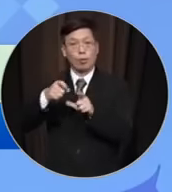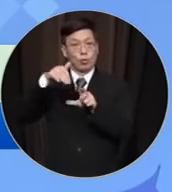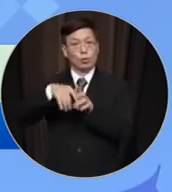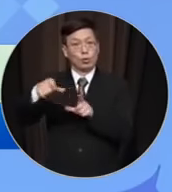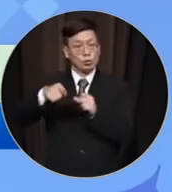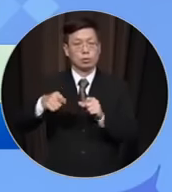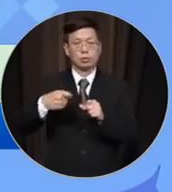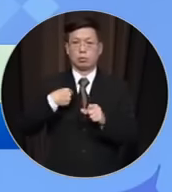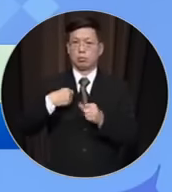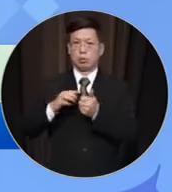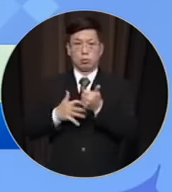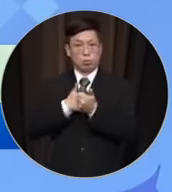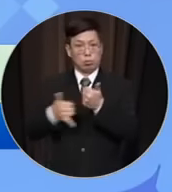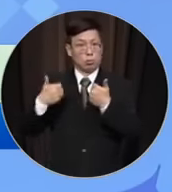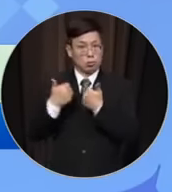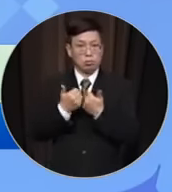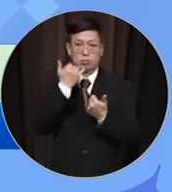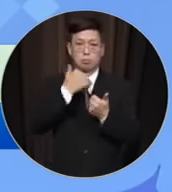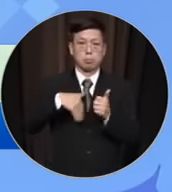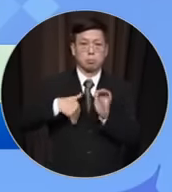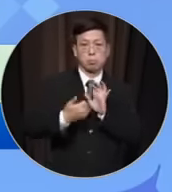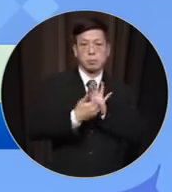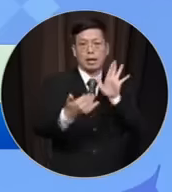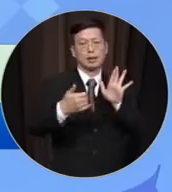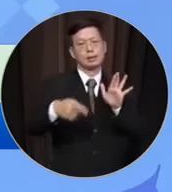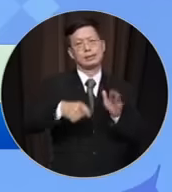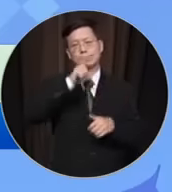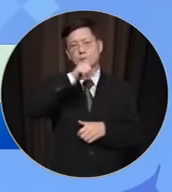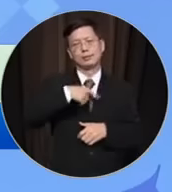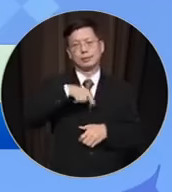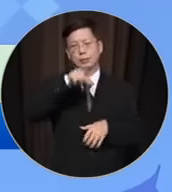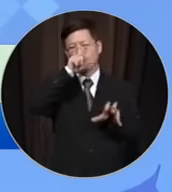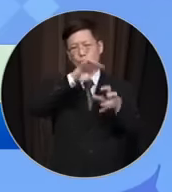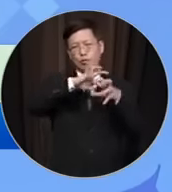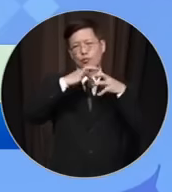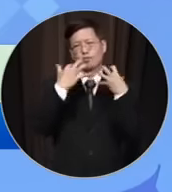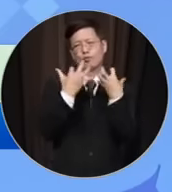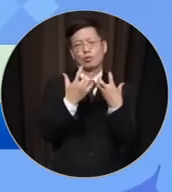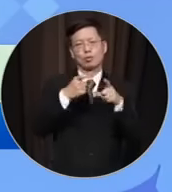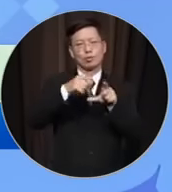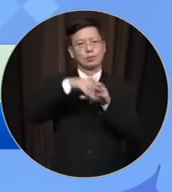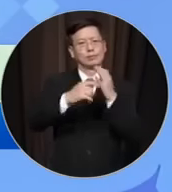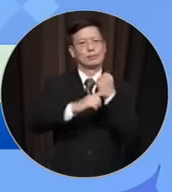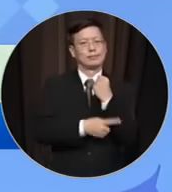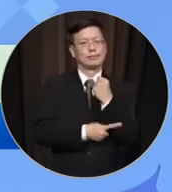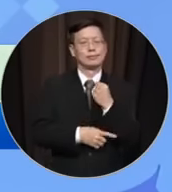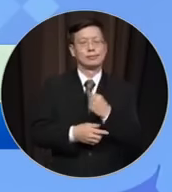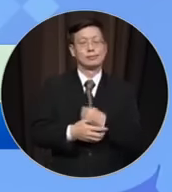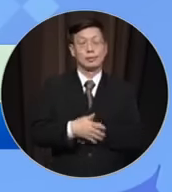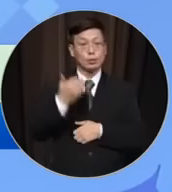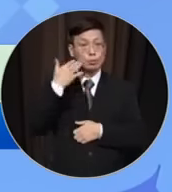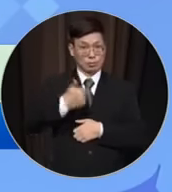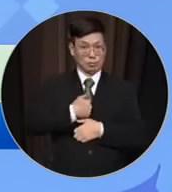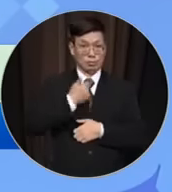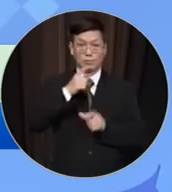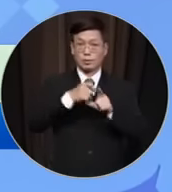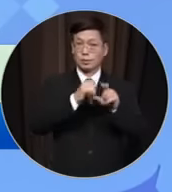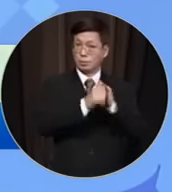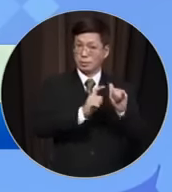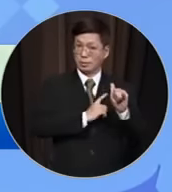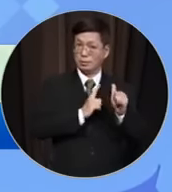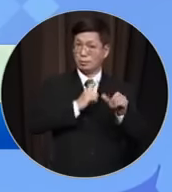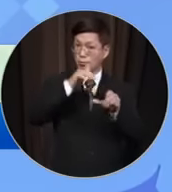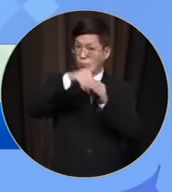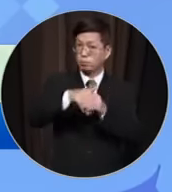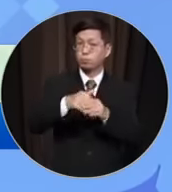导致我们的公民投票法被称为鸟笼公投法。因此我们在实践公民自决的过程当中，